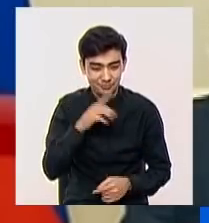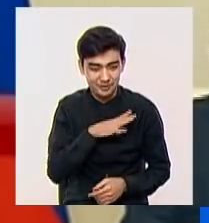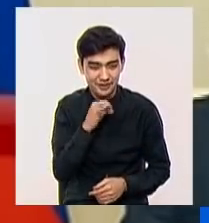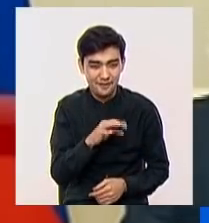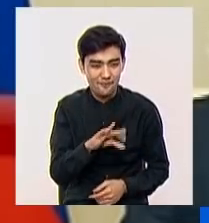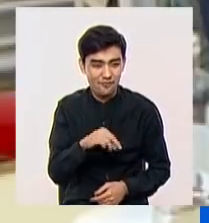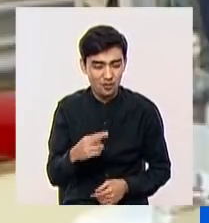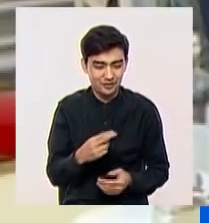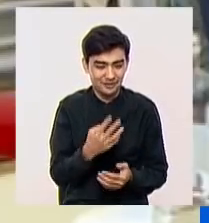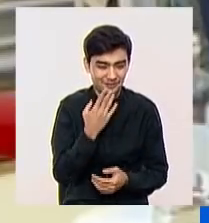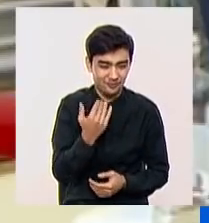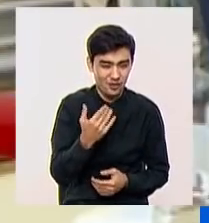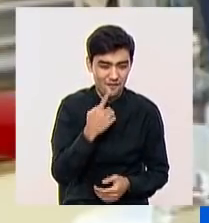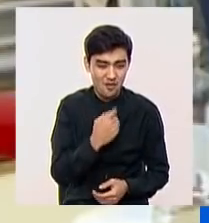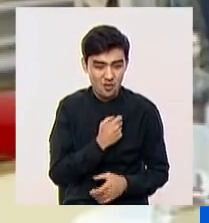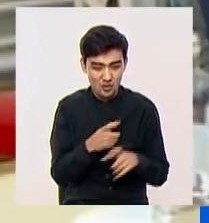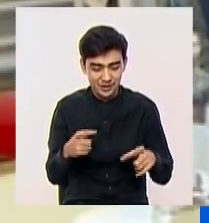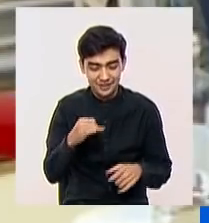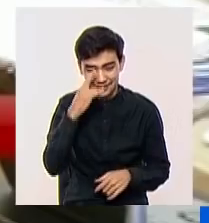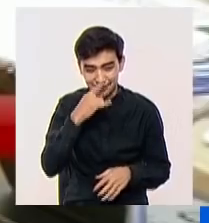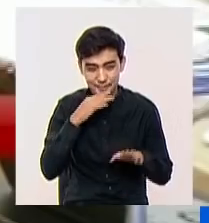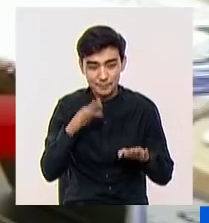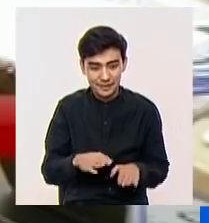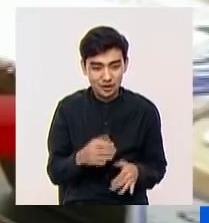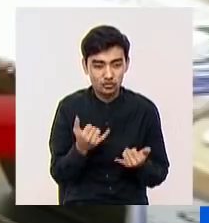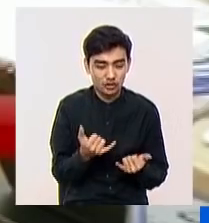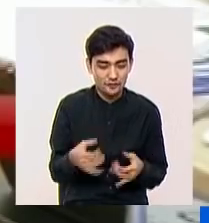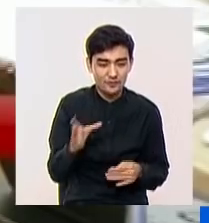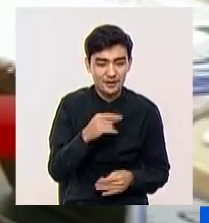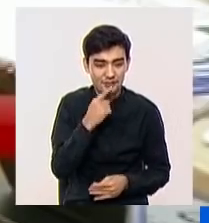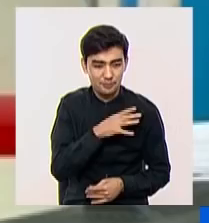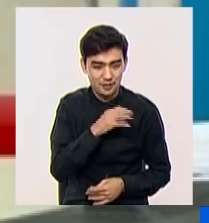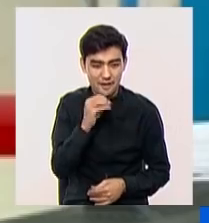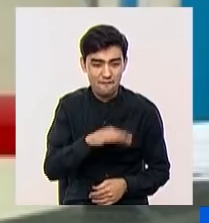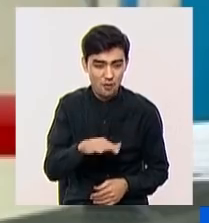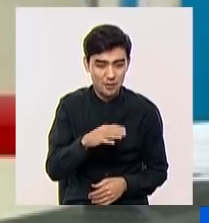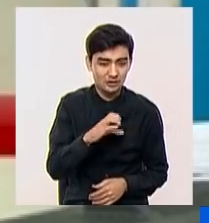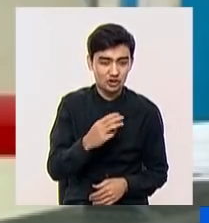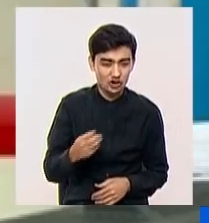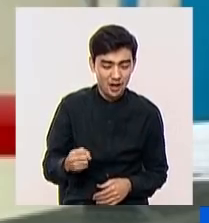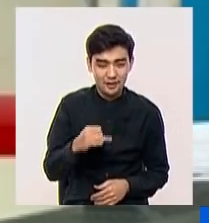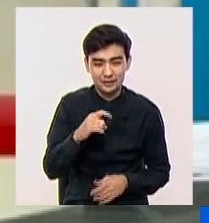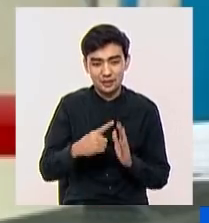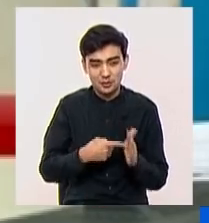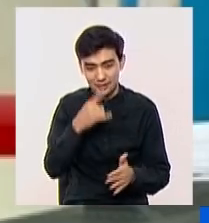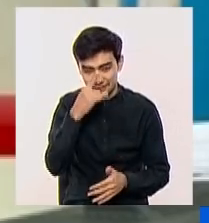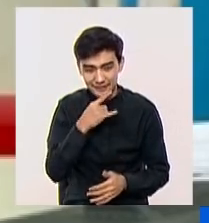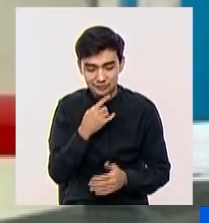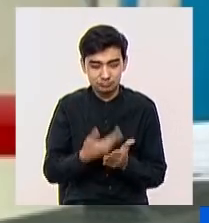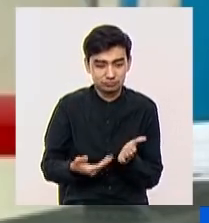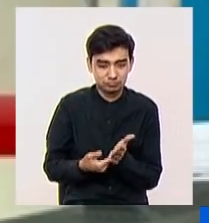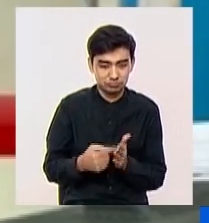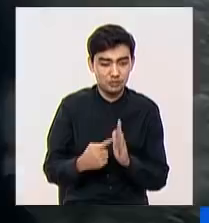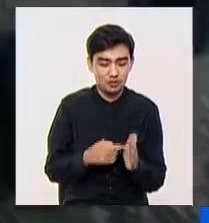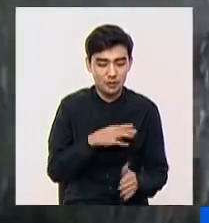ввода иностранных военных на территорию казахстана сейчас активно говорят в европе и сша требует казахстанского лидера объяснений